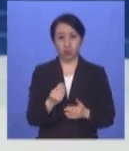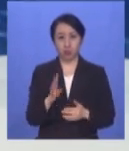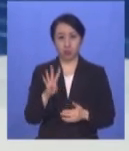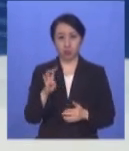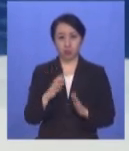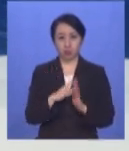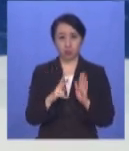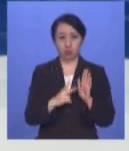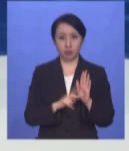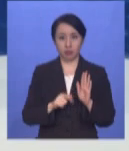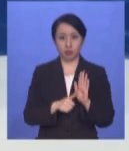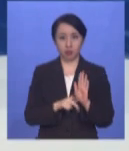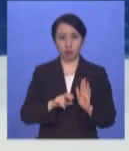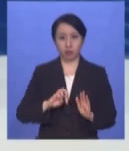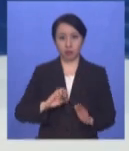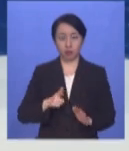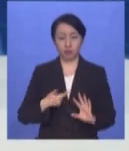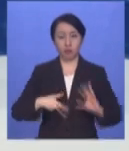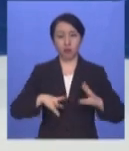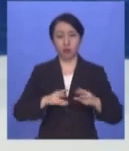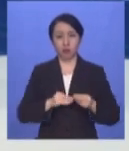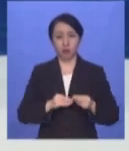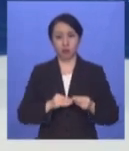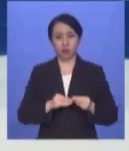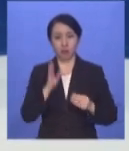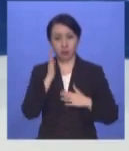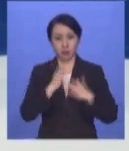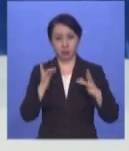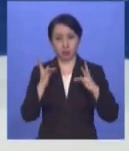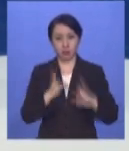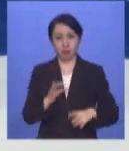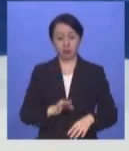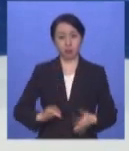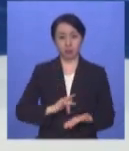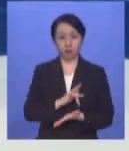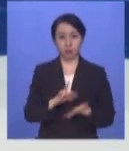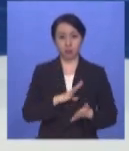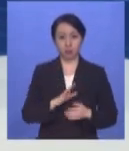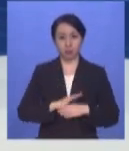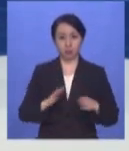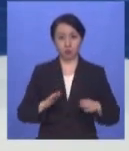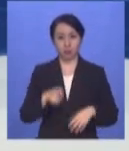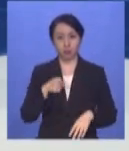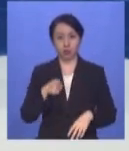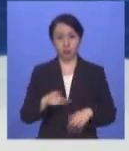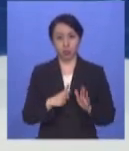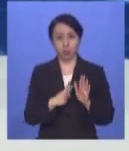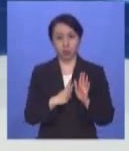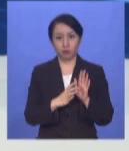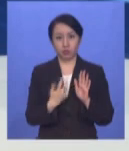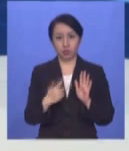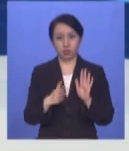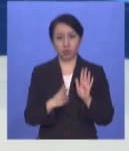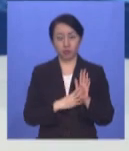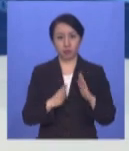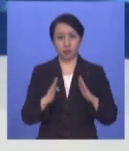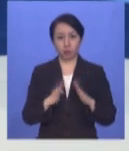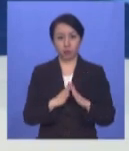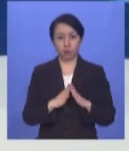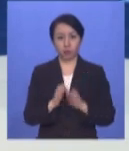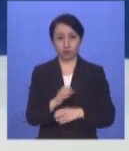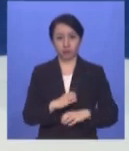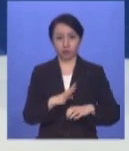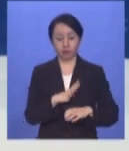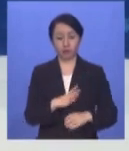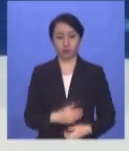сумму 417,6 миллиона тенге. В результате стихийного бедствия в областном центре были затоплены 1939 домов.